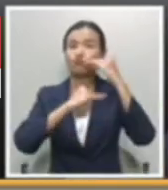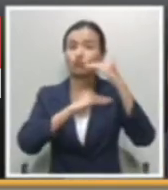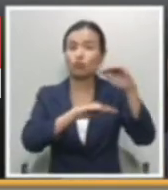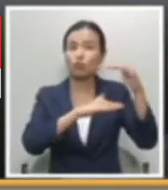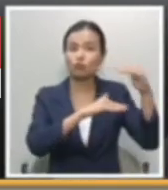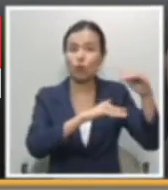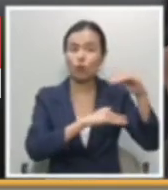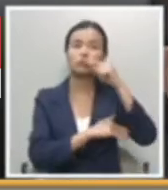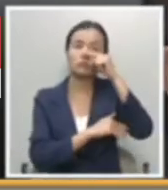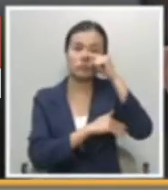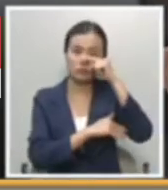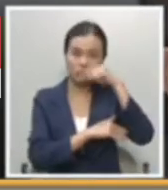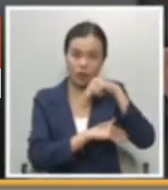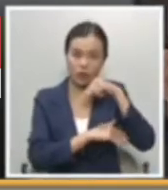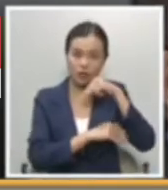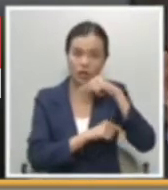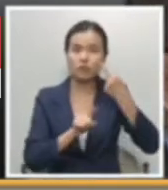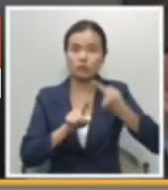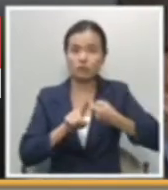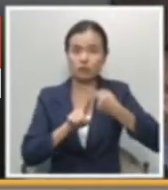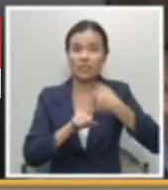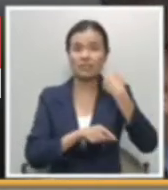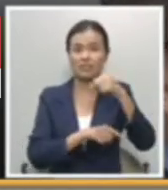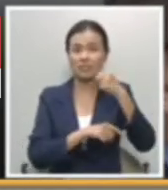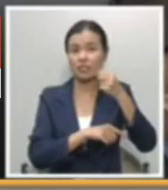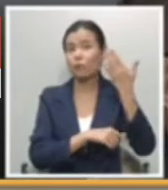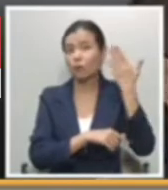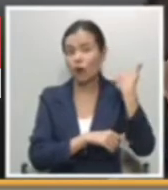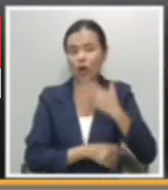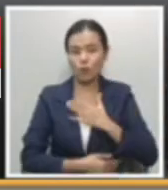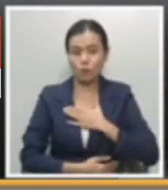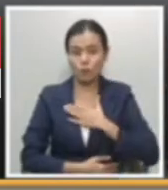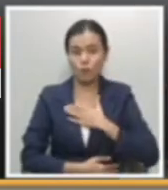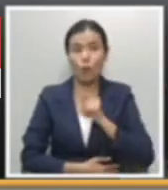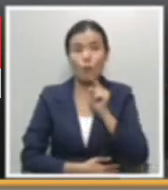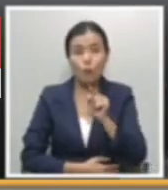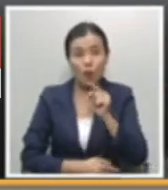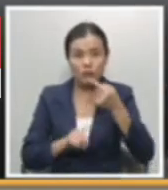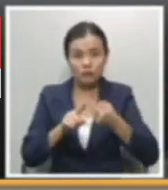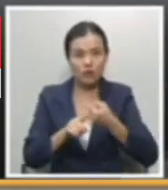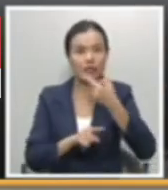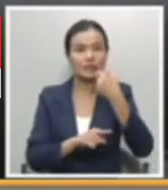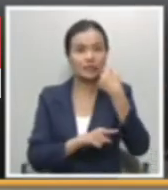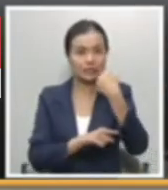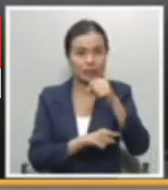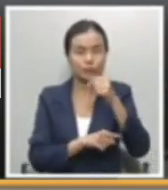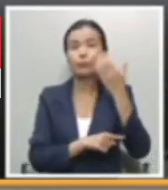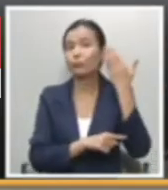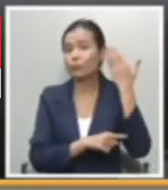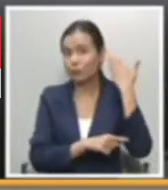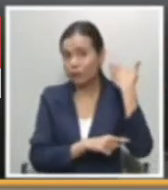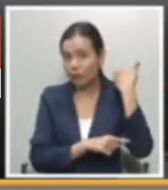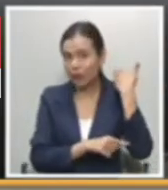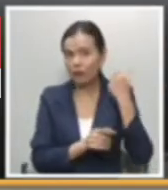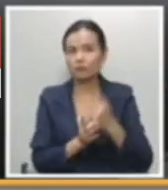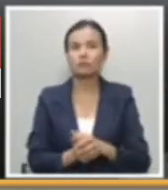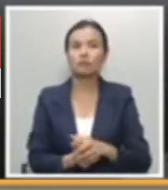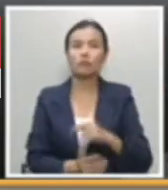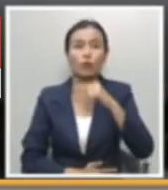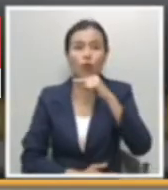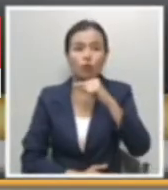ของประเทศไทยในช่วง10เดือนที่ผ่านมาผมจะขอใช้คำว่า10เดือนที่ผ่านมาติดลบถึ